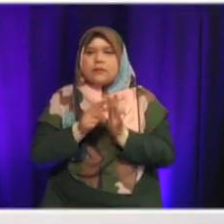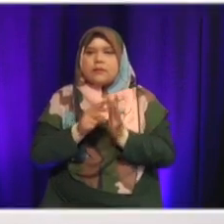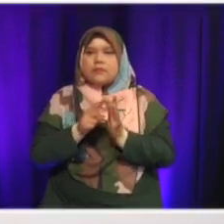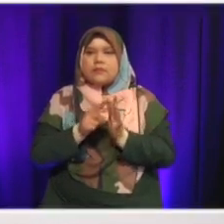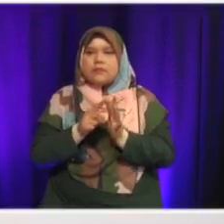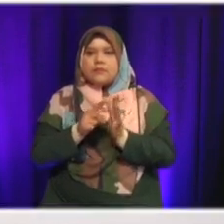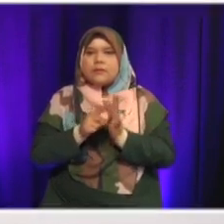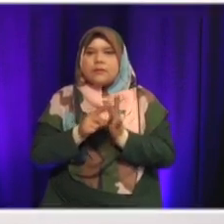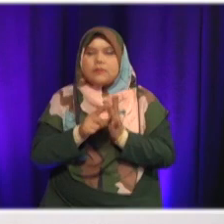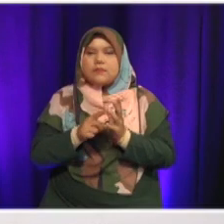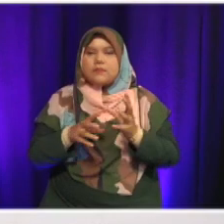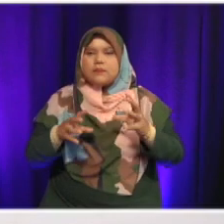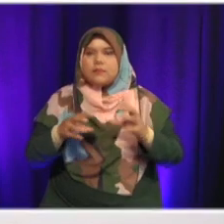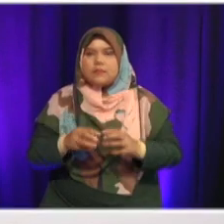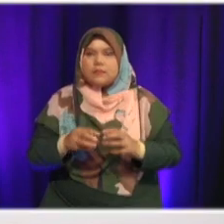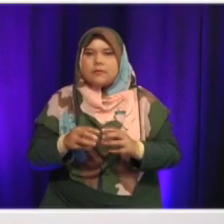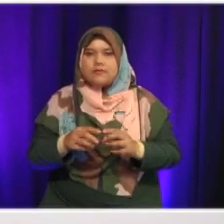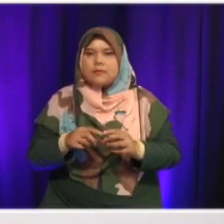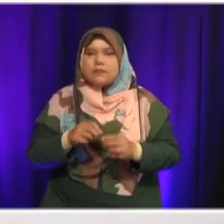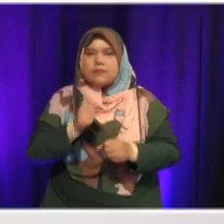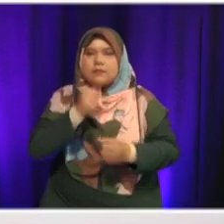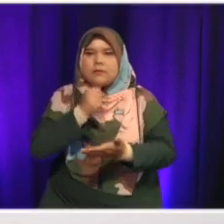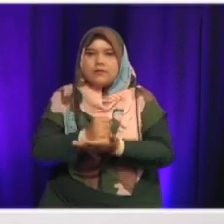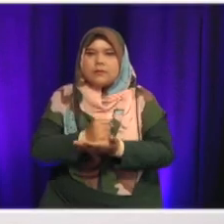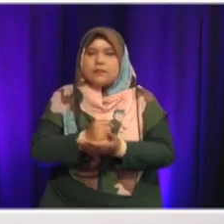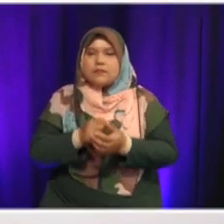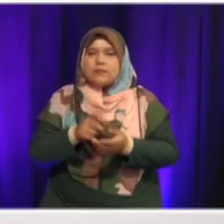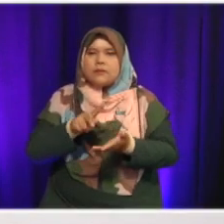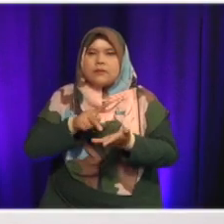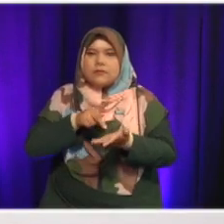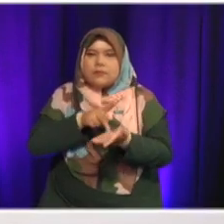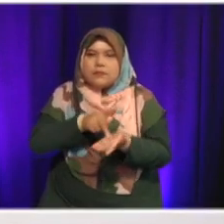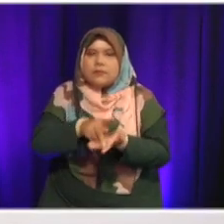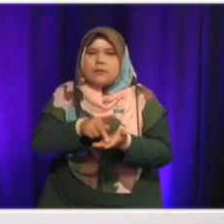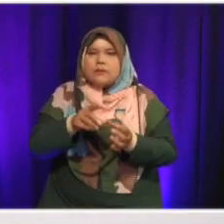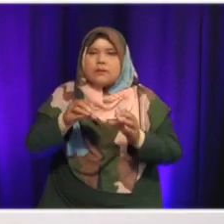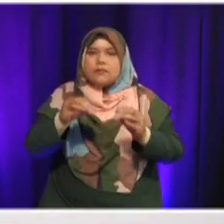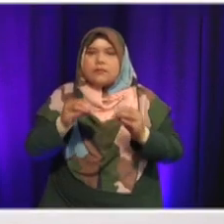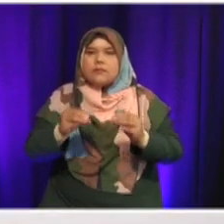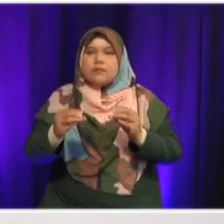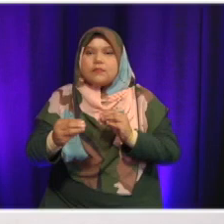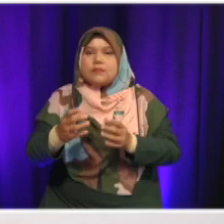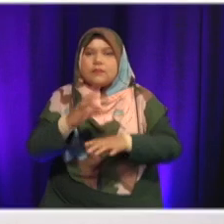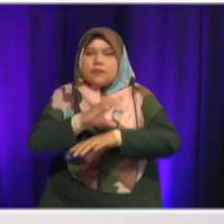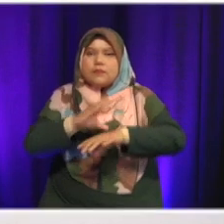kalau kita tak pakai sarung tangan akan ada kesan jari pada permukaan coklat